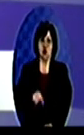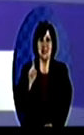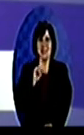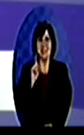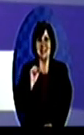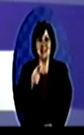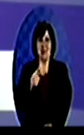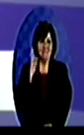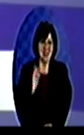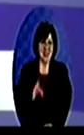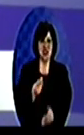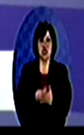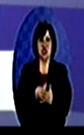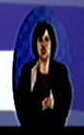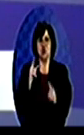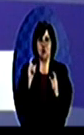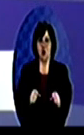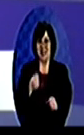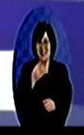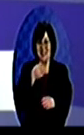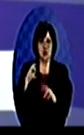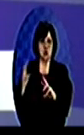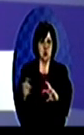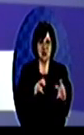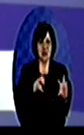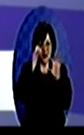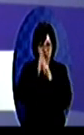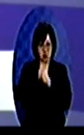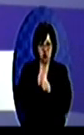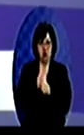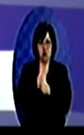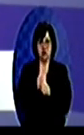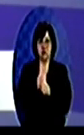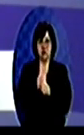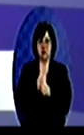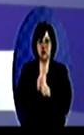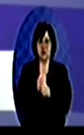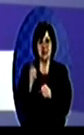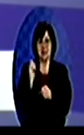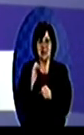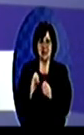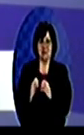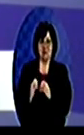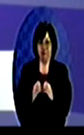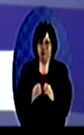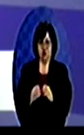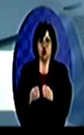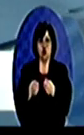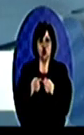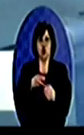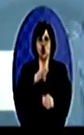уу төвлөрсөн ариутгал нэг судлын лаборатори одоо ийж бүрэн одоо засварлагдаад бүрэн тоноглогдоод одоо дууссан